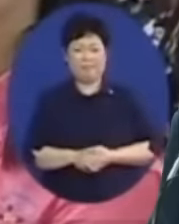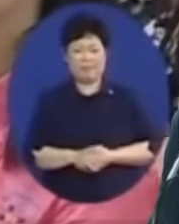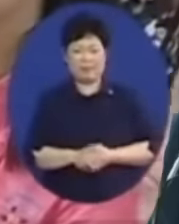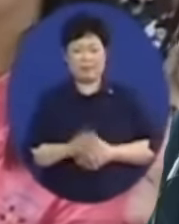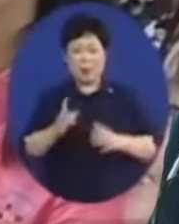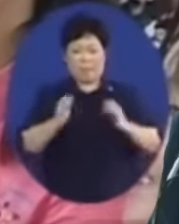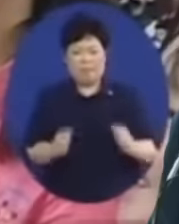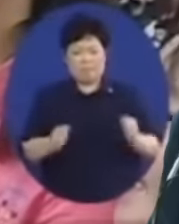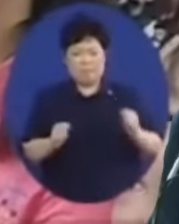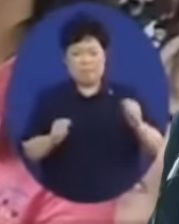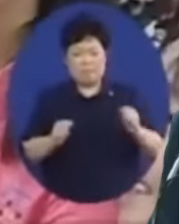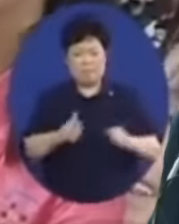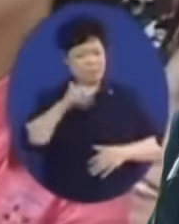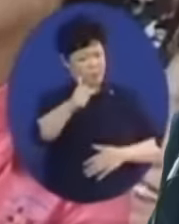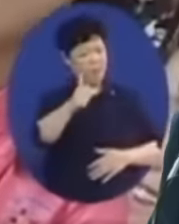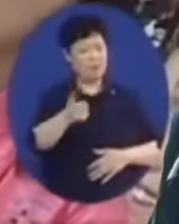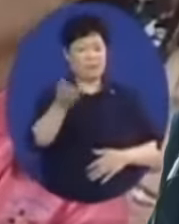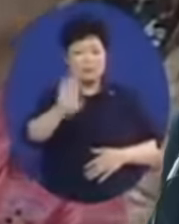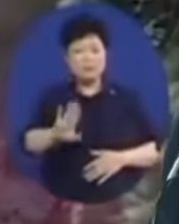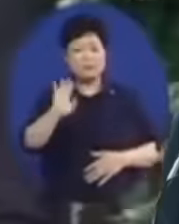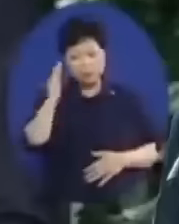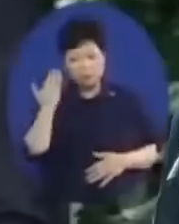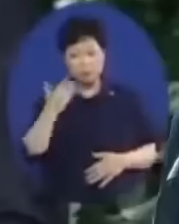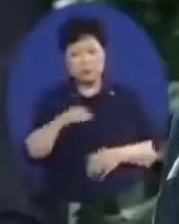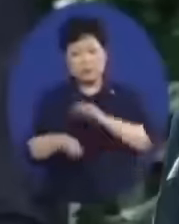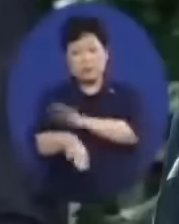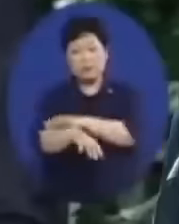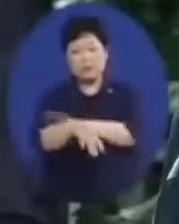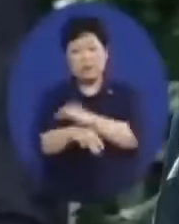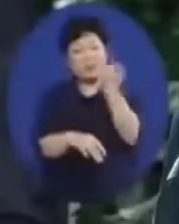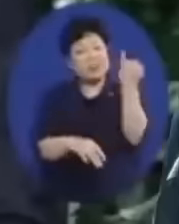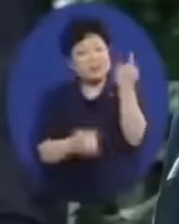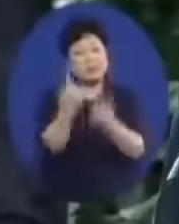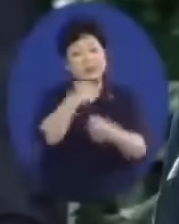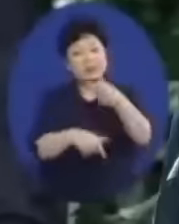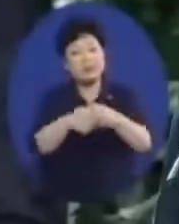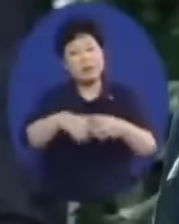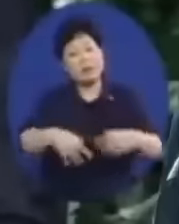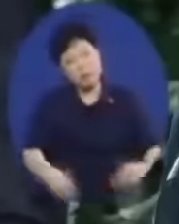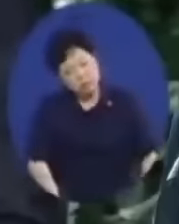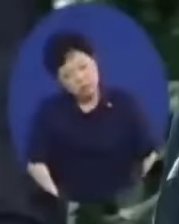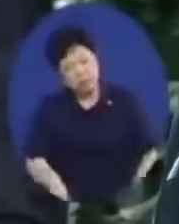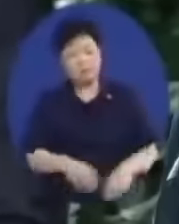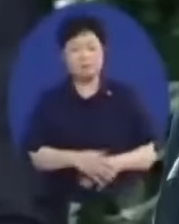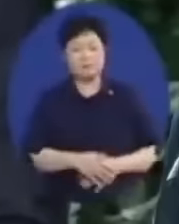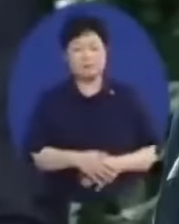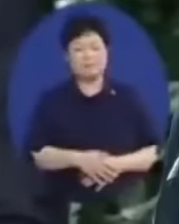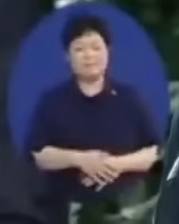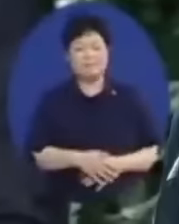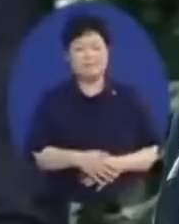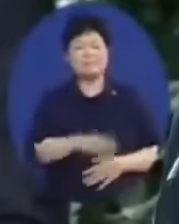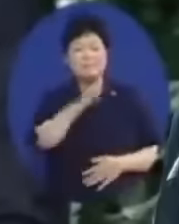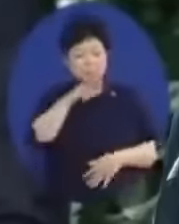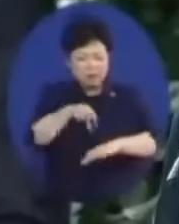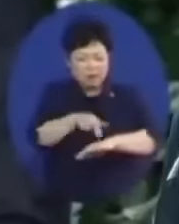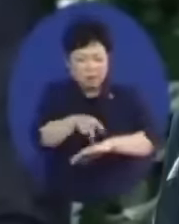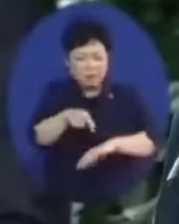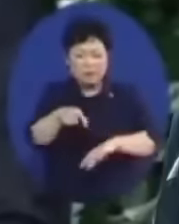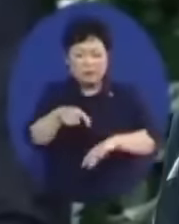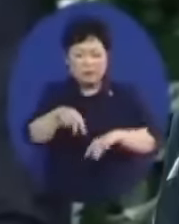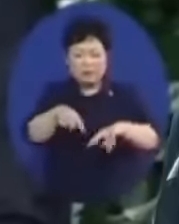달리기도 잘하고 했는데 요사이는 팔힘이 여자보다 더 약해요. 얼마 안 걸어가면 다리가